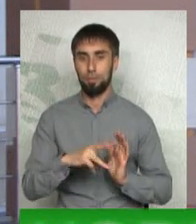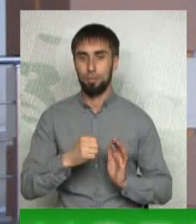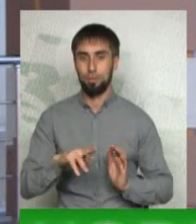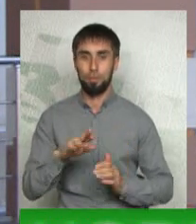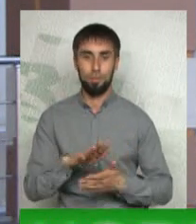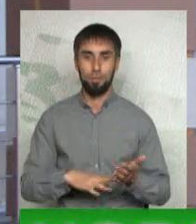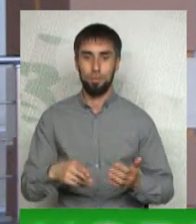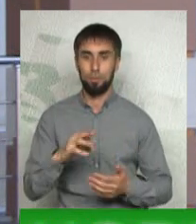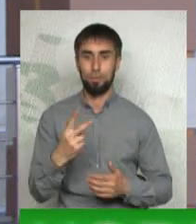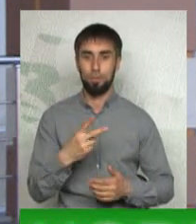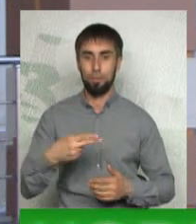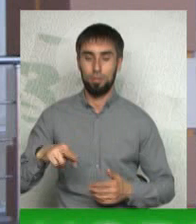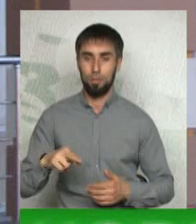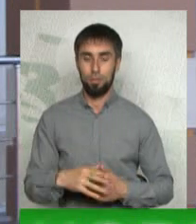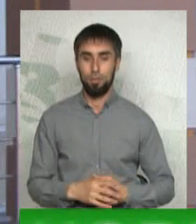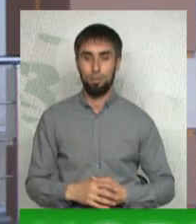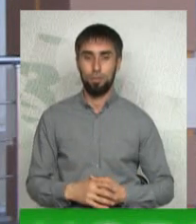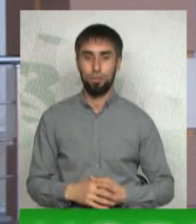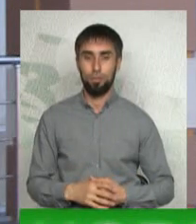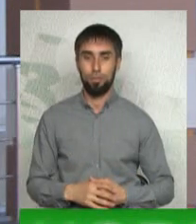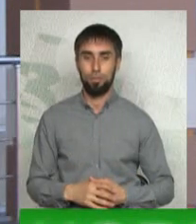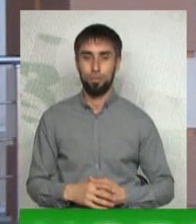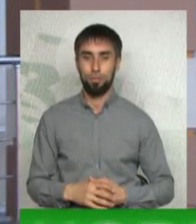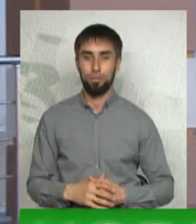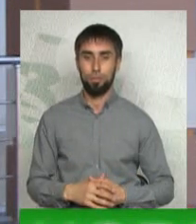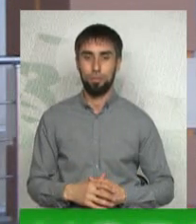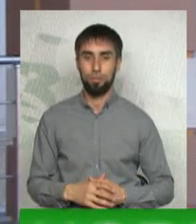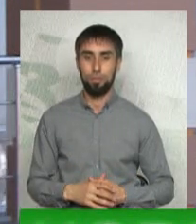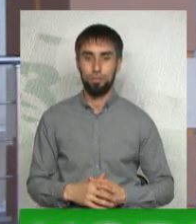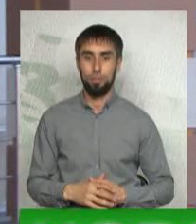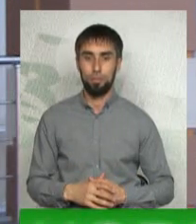и продлится до 2 июля. Дана Плиева, Асхаб Белакиев, Новости 24.